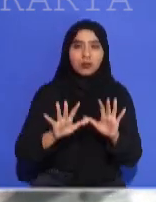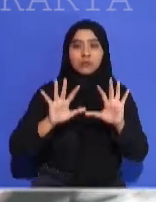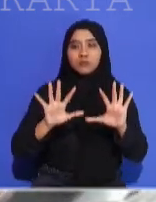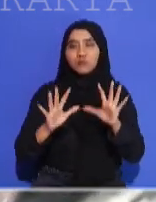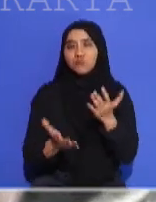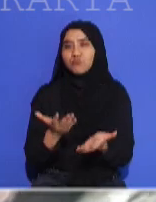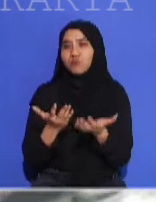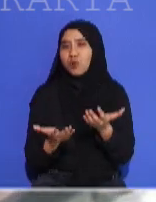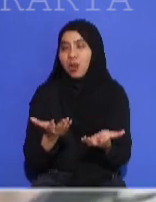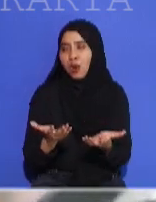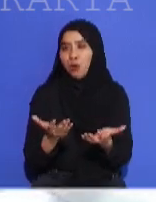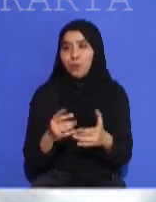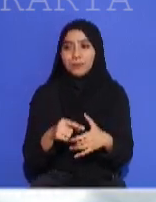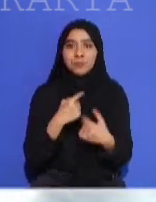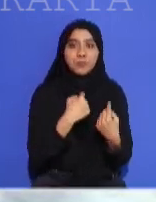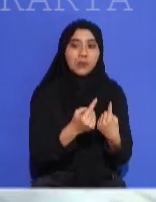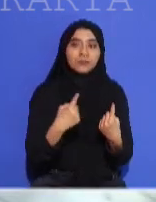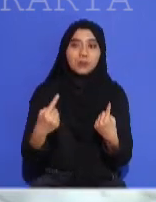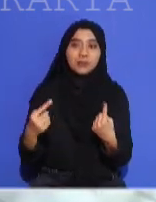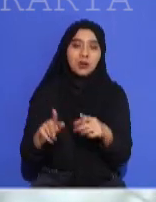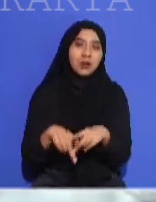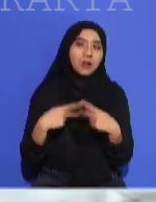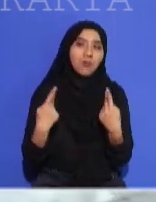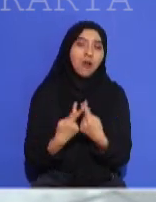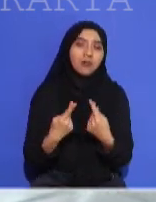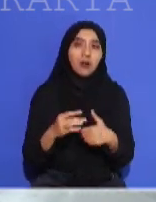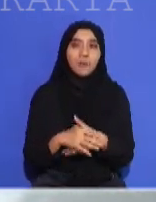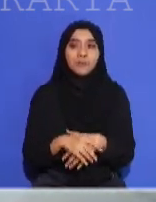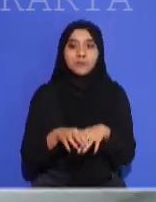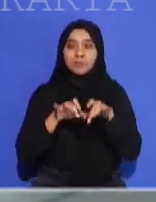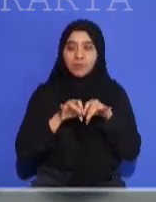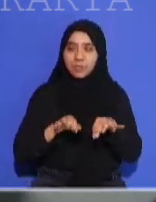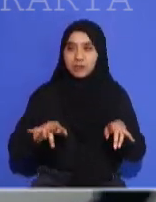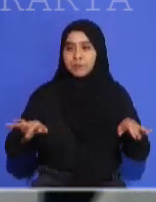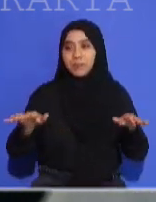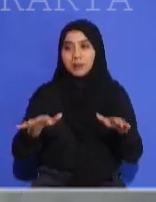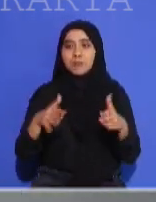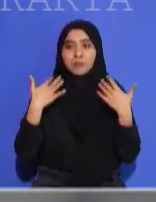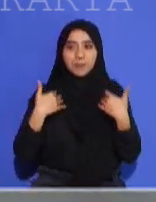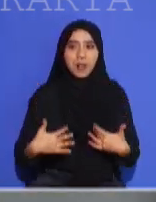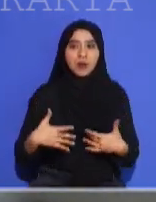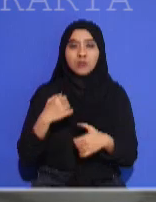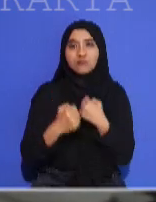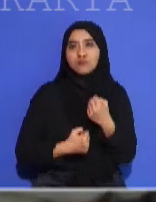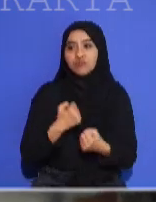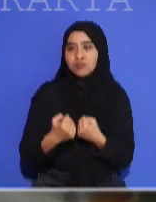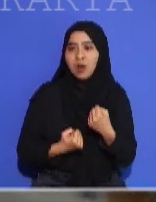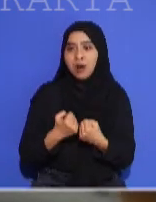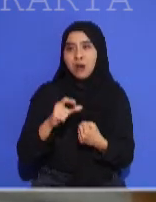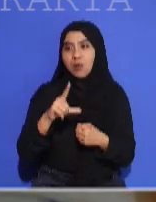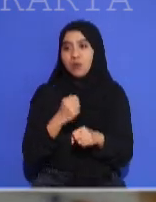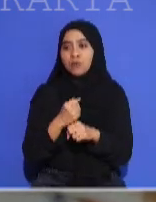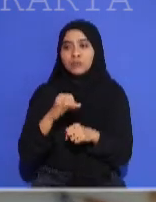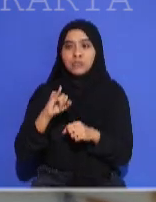penerima manfaat atau KPM dari Badan Pangan Nasional ini didistribusikan melalui Badan Usaha Logistik atau Bulog Provinsi Daerah